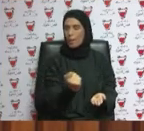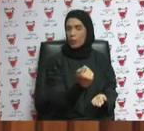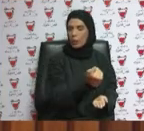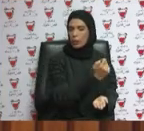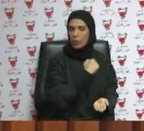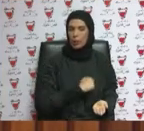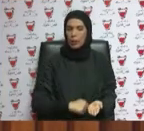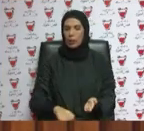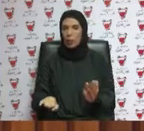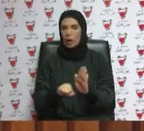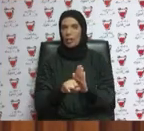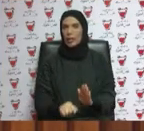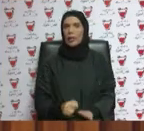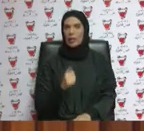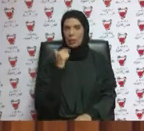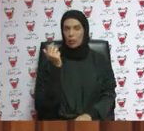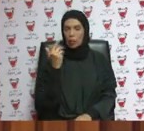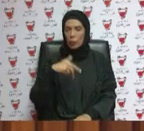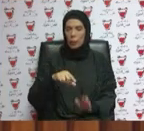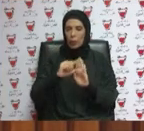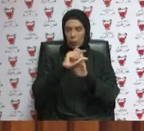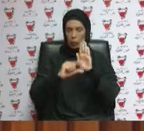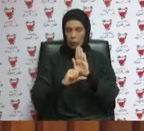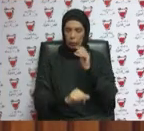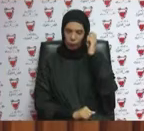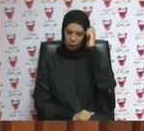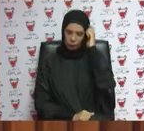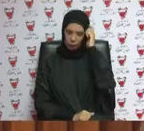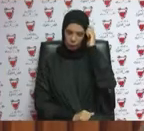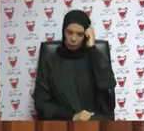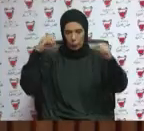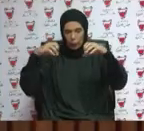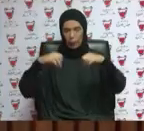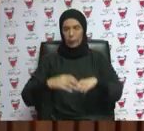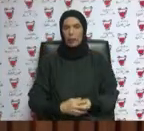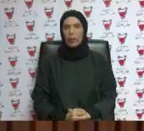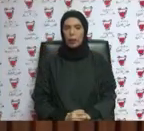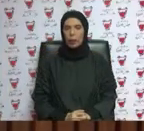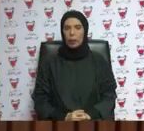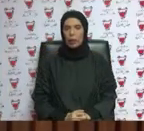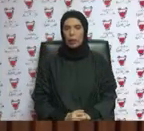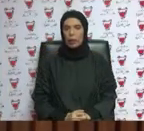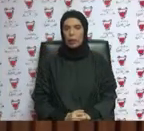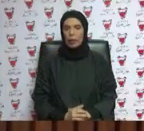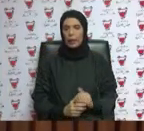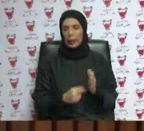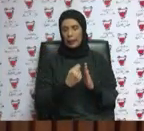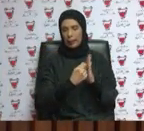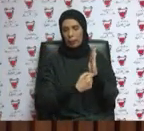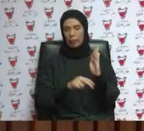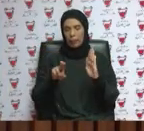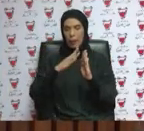وفقا للمادة 87 من الدستور. الأخ المقرر تفضل. بداية أطلب تثبيت